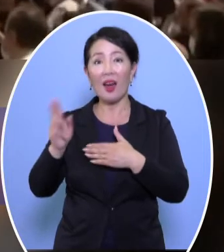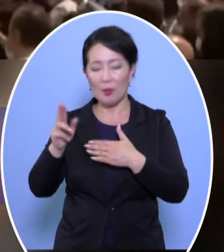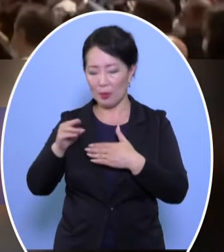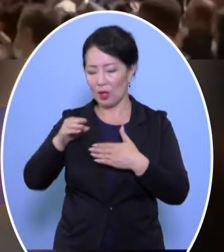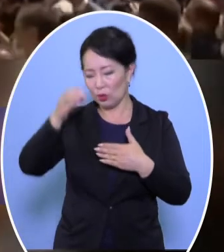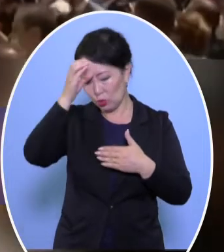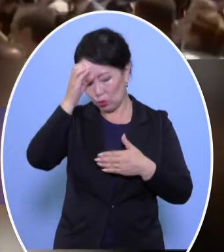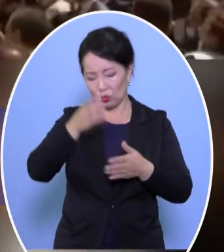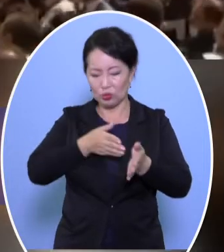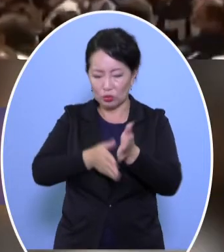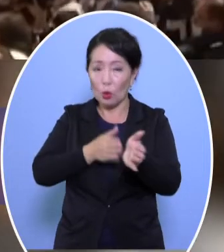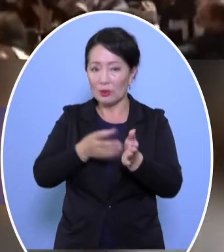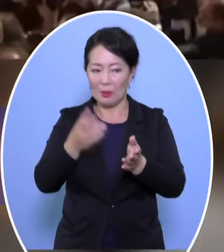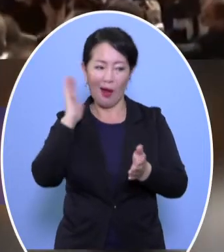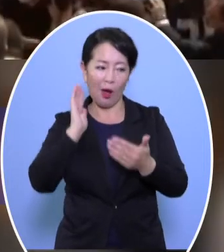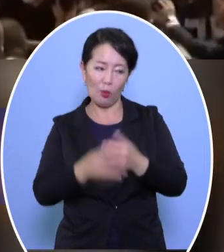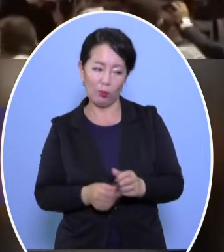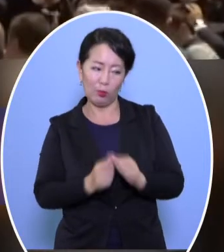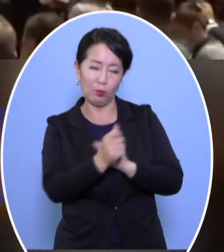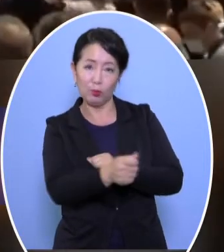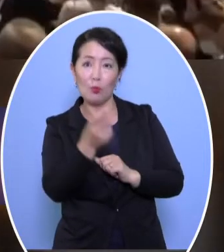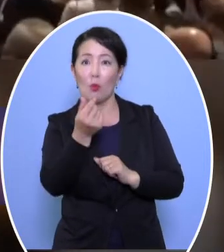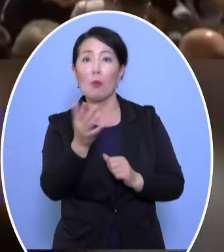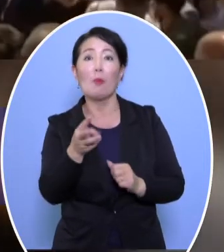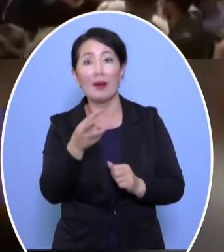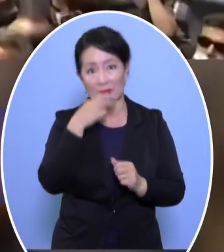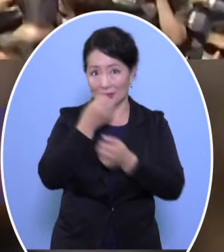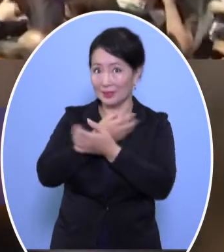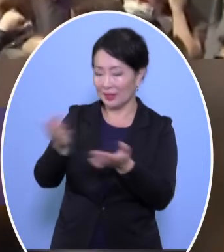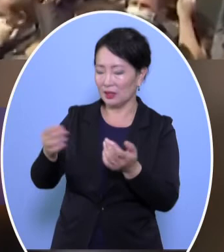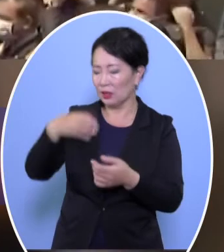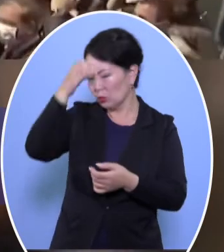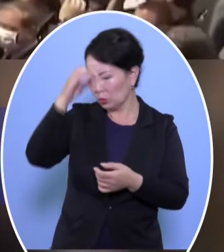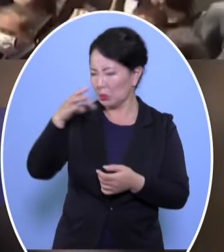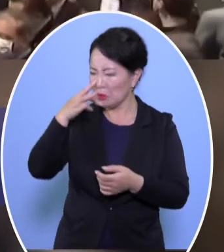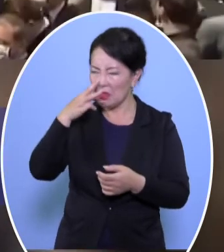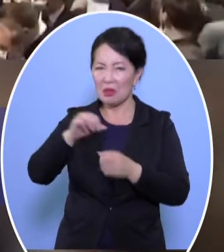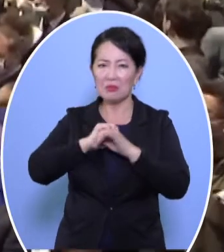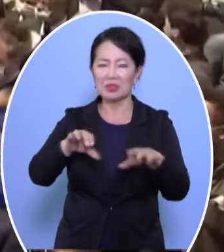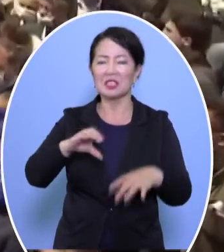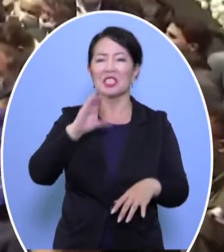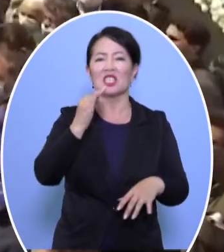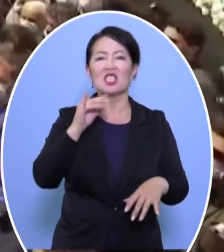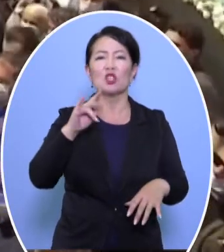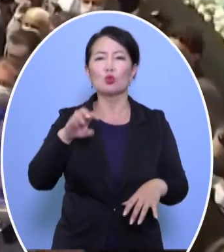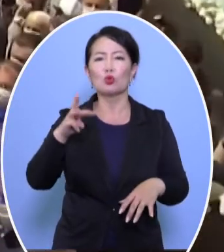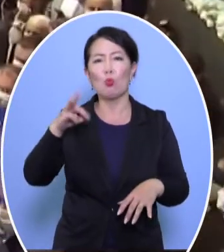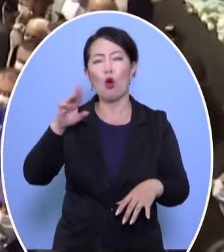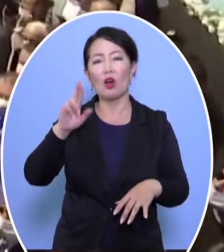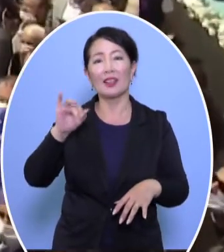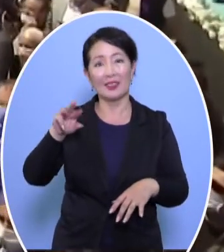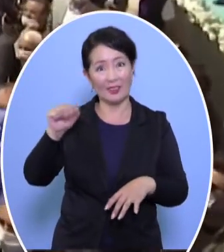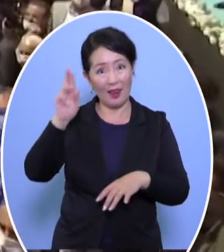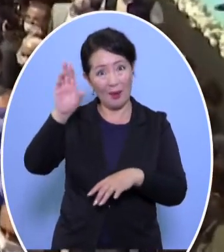болон Турк улсын төмөр замд хахуул өгсөн байж болзошгүй гэж мэдээлэгчид зарлжээ. Тодорхой хэлбэл Туркийн хэвлэл мэдээллийн хэрэгслээр Siemens Mobility